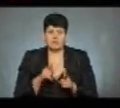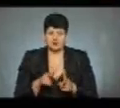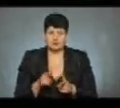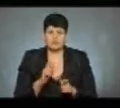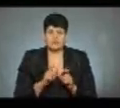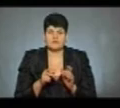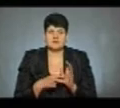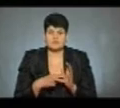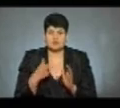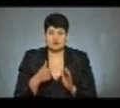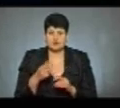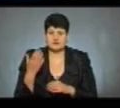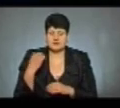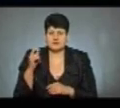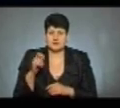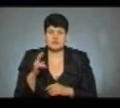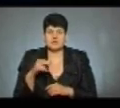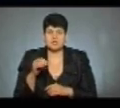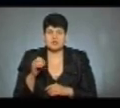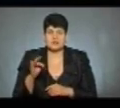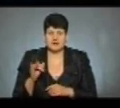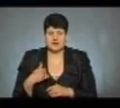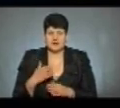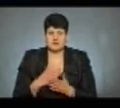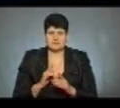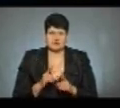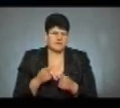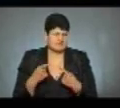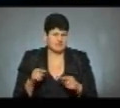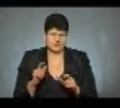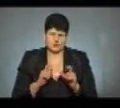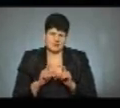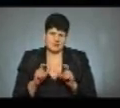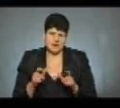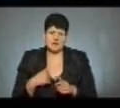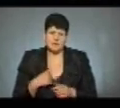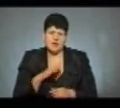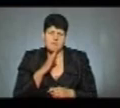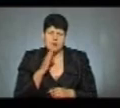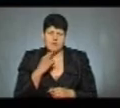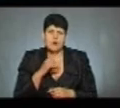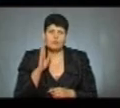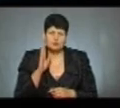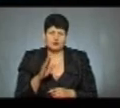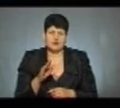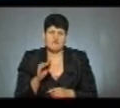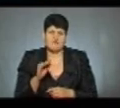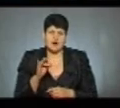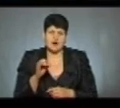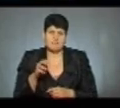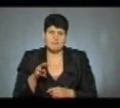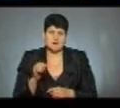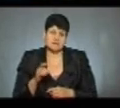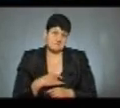у Тернопіль приїхав Джефрі. Я мав вступати до іншого університету, але моя мама каже, будь фармацевтом. Я